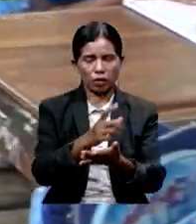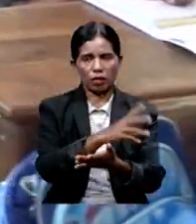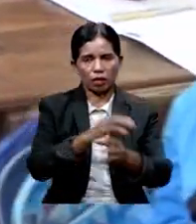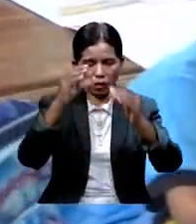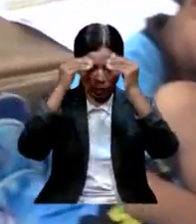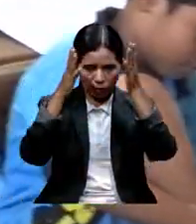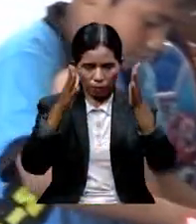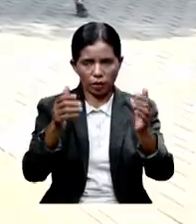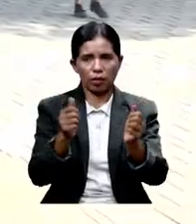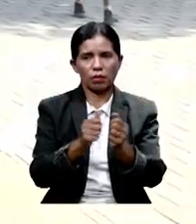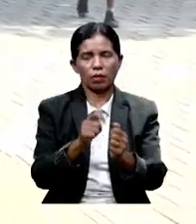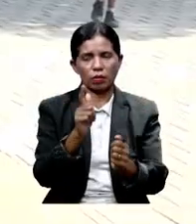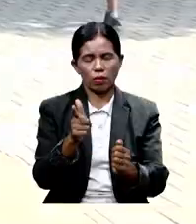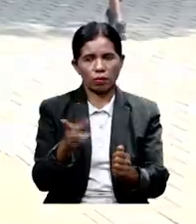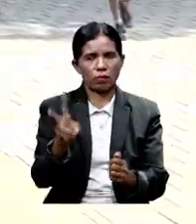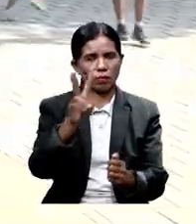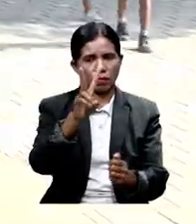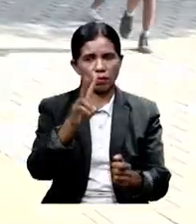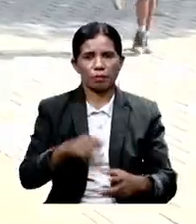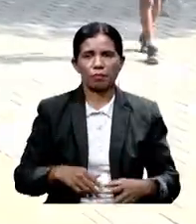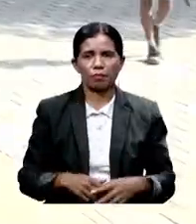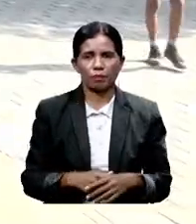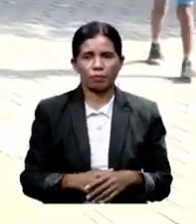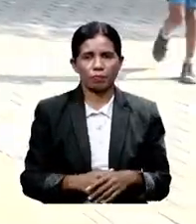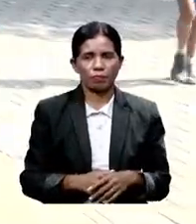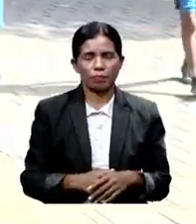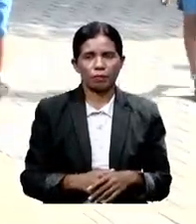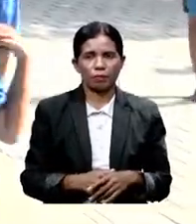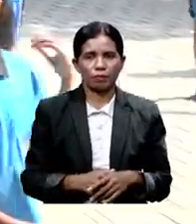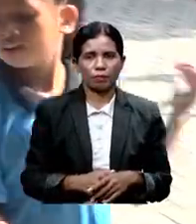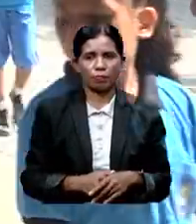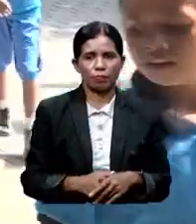profesor hamutuk rua nulo resin rua Felicia Fonseca, bem-vinda Ximenes, GMN.